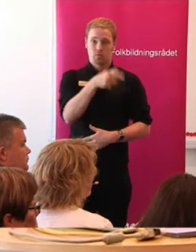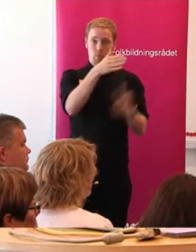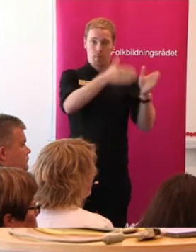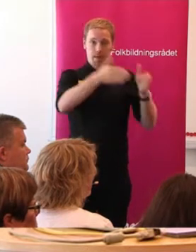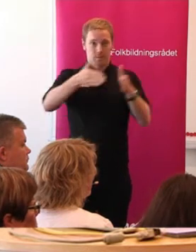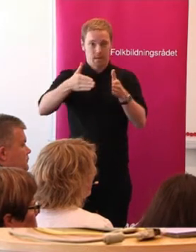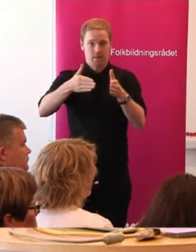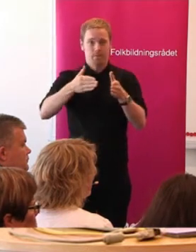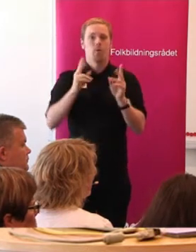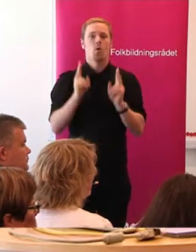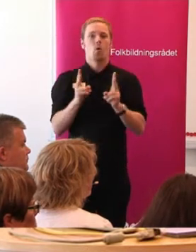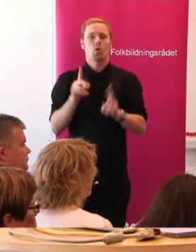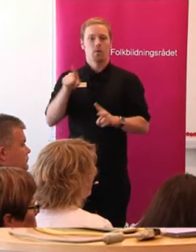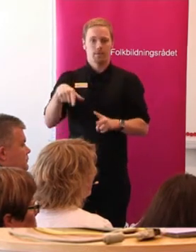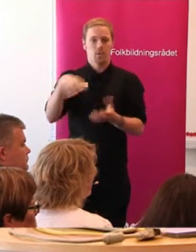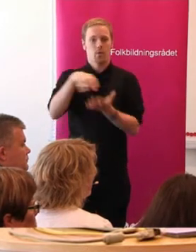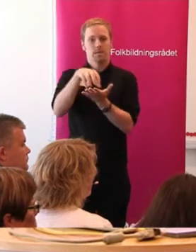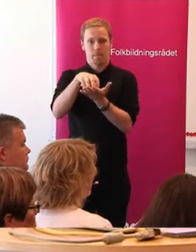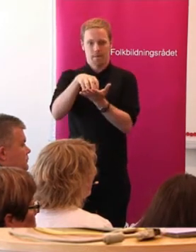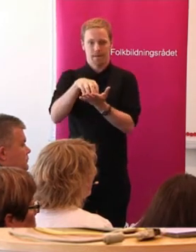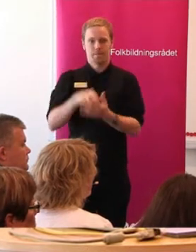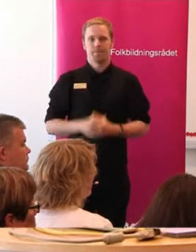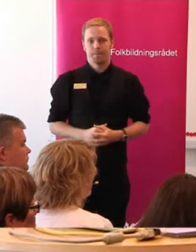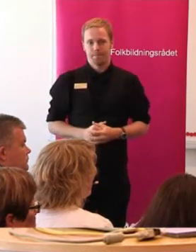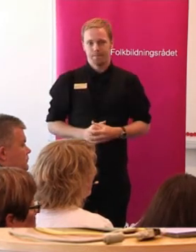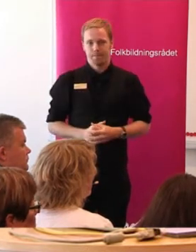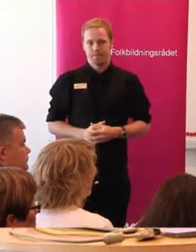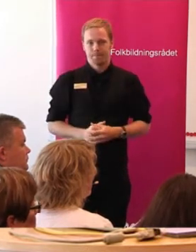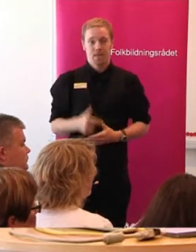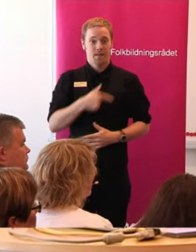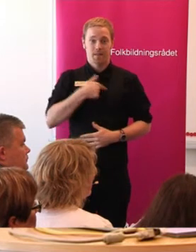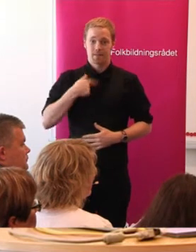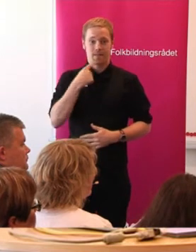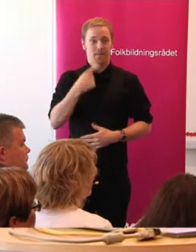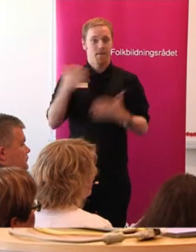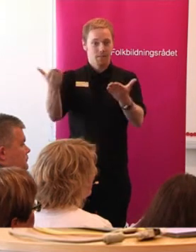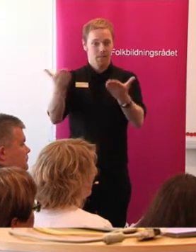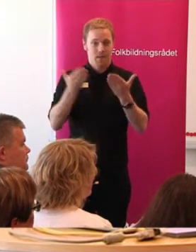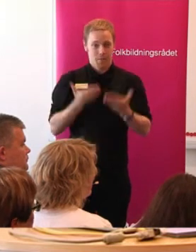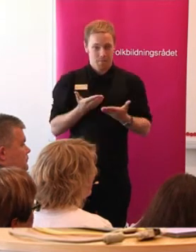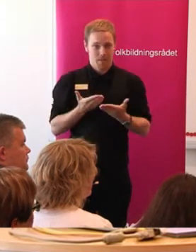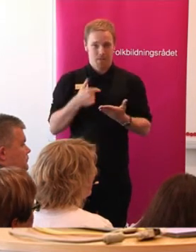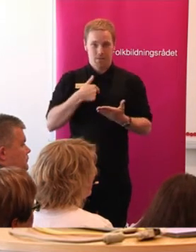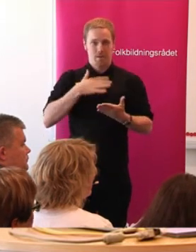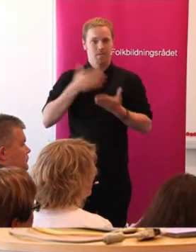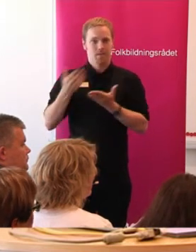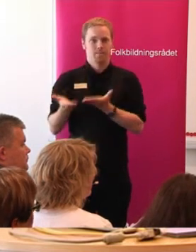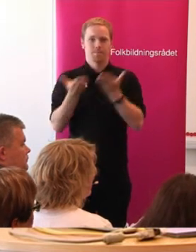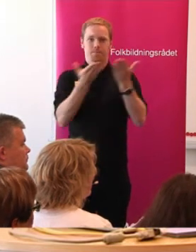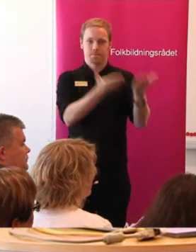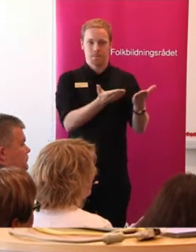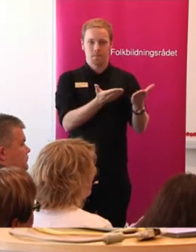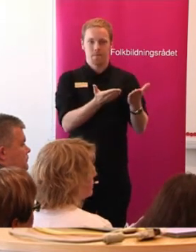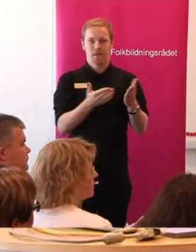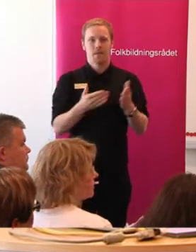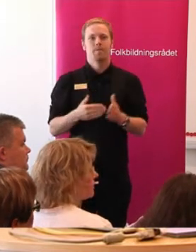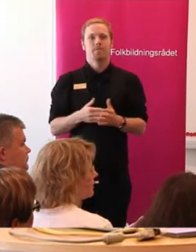Så än en gång varmt välkomna till det här seminariet. Och så med det vill jag lämna över ordet